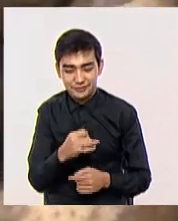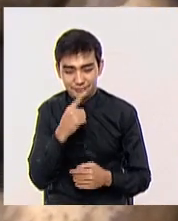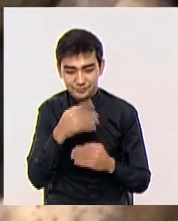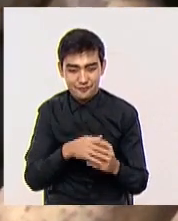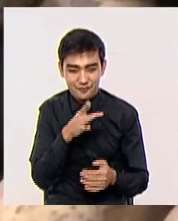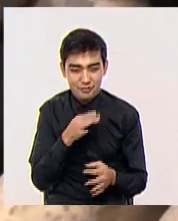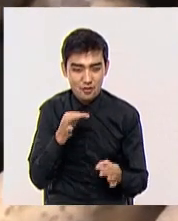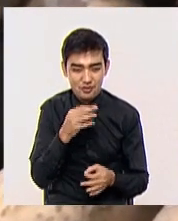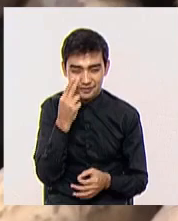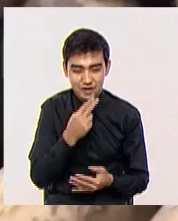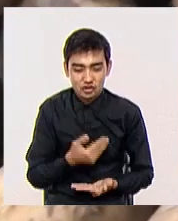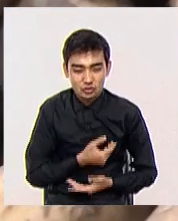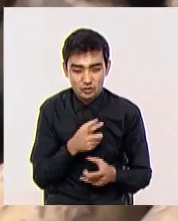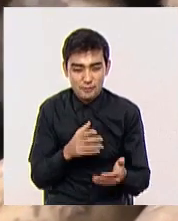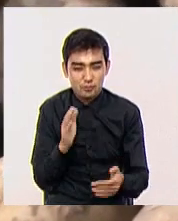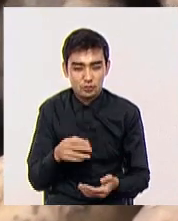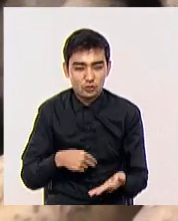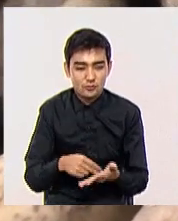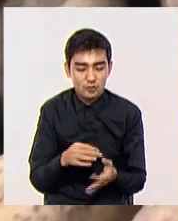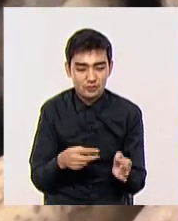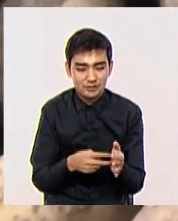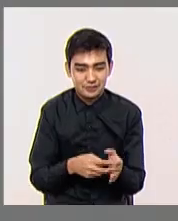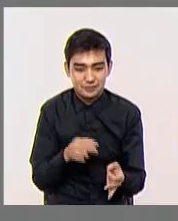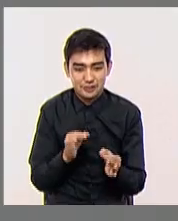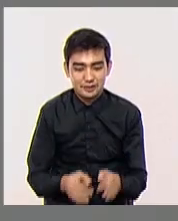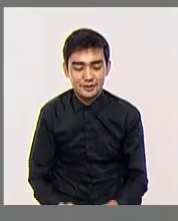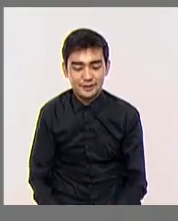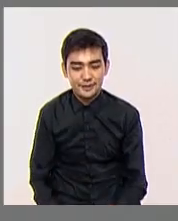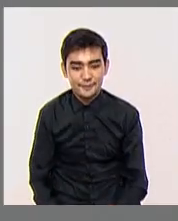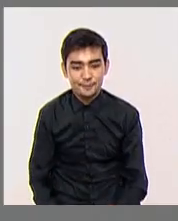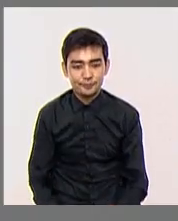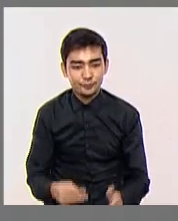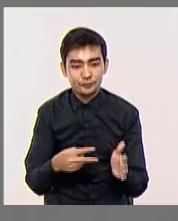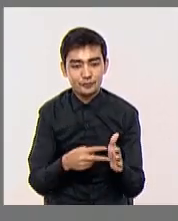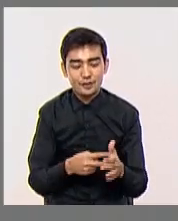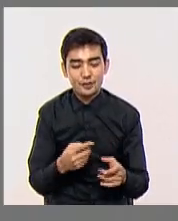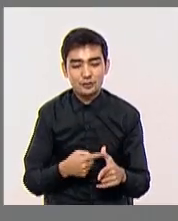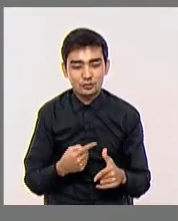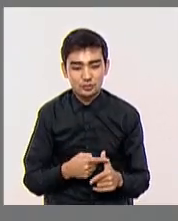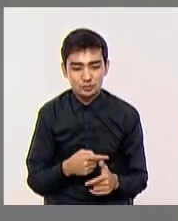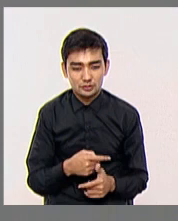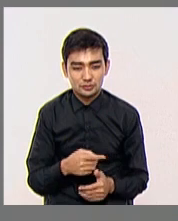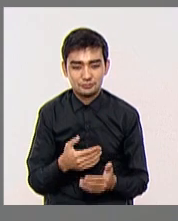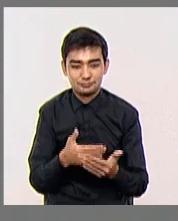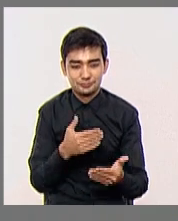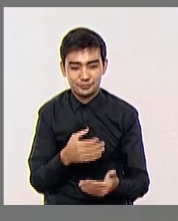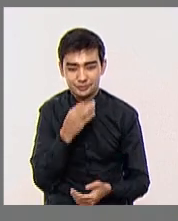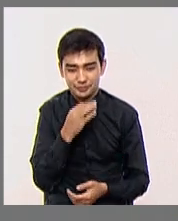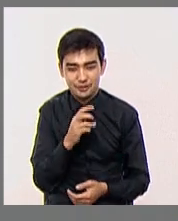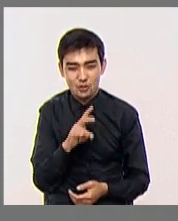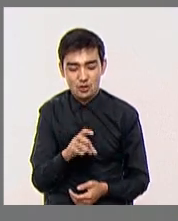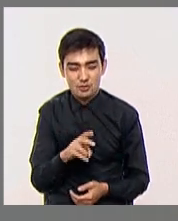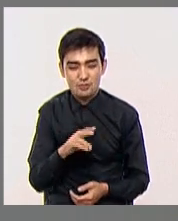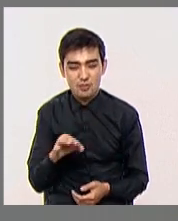межсезонье столичные жители будут покупать картофель по доступной цене. Стоимость картофеля в период межсезонья, это вот с ноября